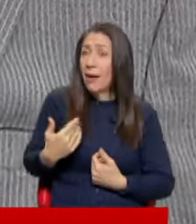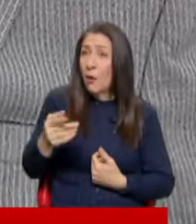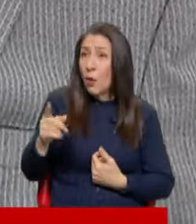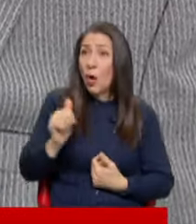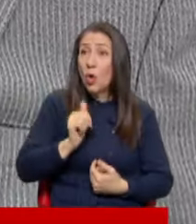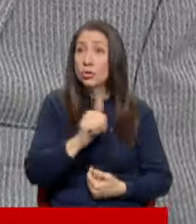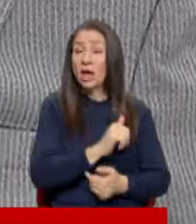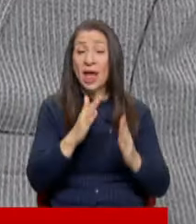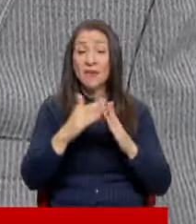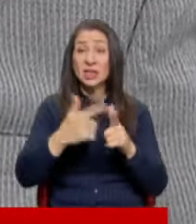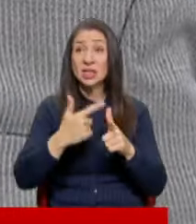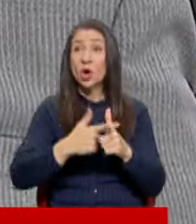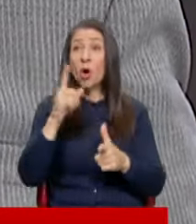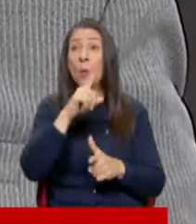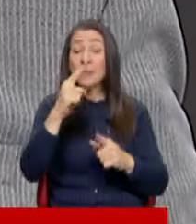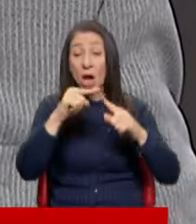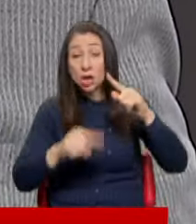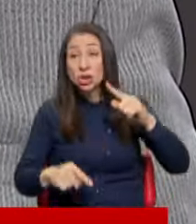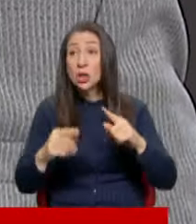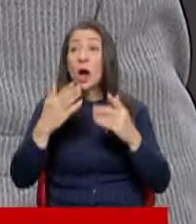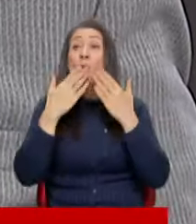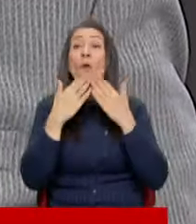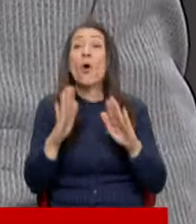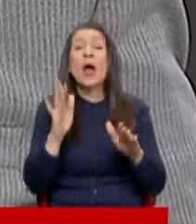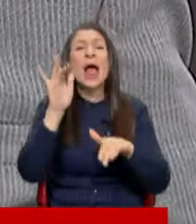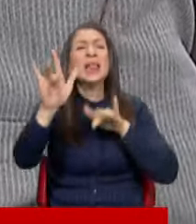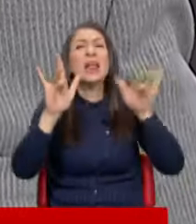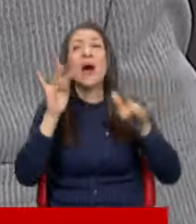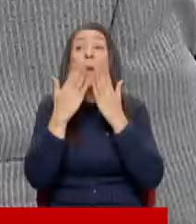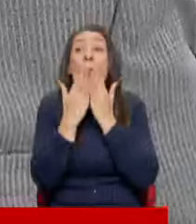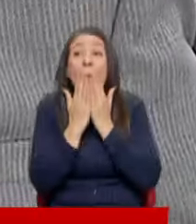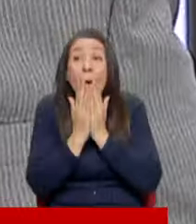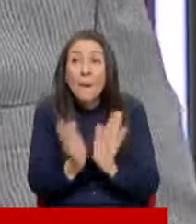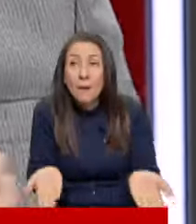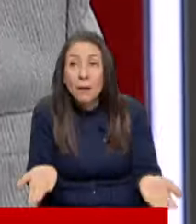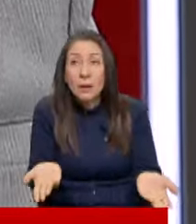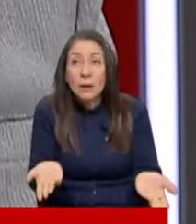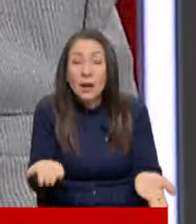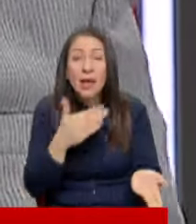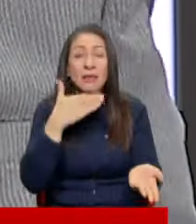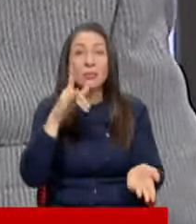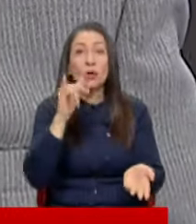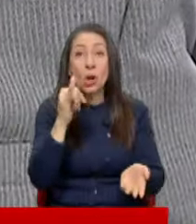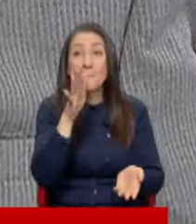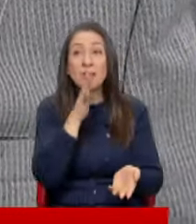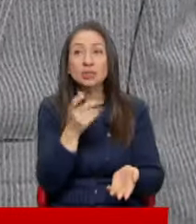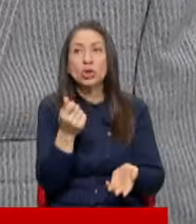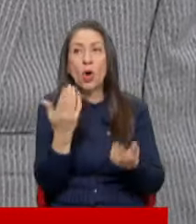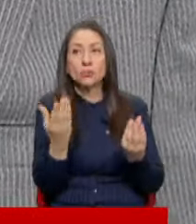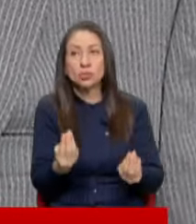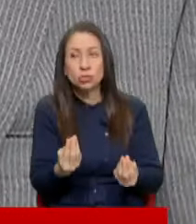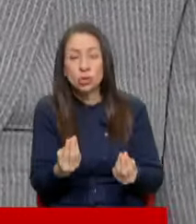Ordu'da ev kirası 10.000 liranın altında ücra mahallelerde bile yok etin kilosu 500 lir